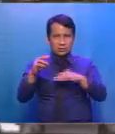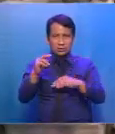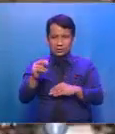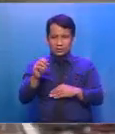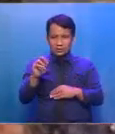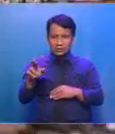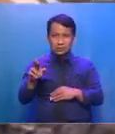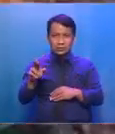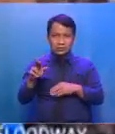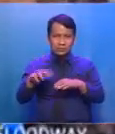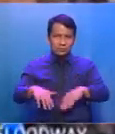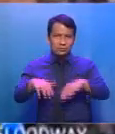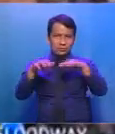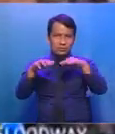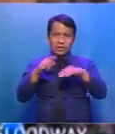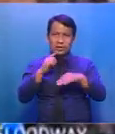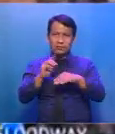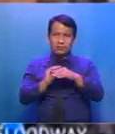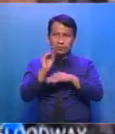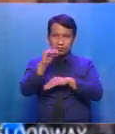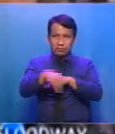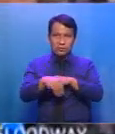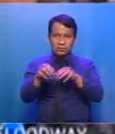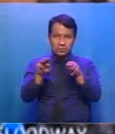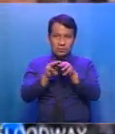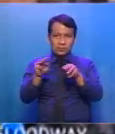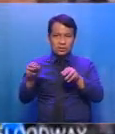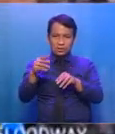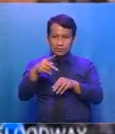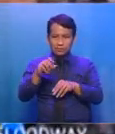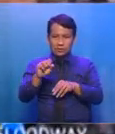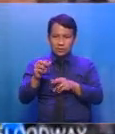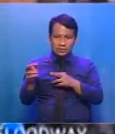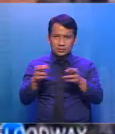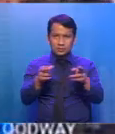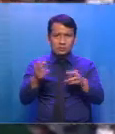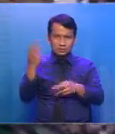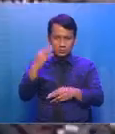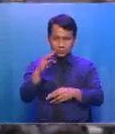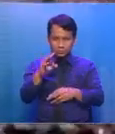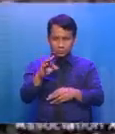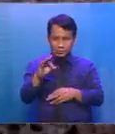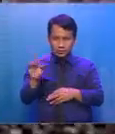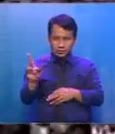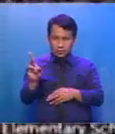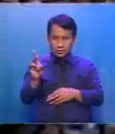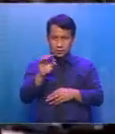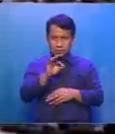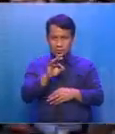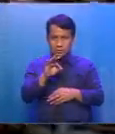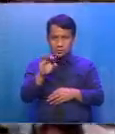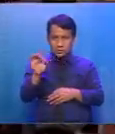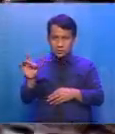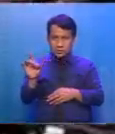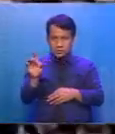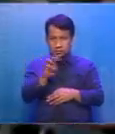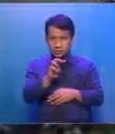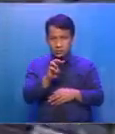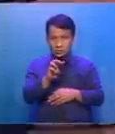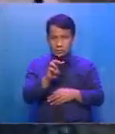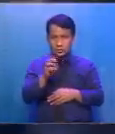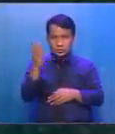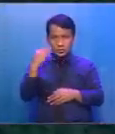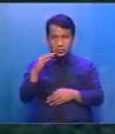Manila yung baha na yan dahil sa umaapaw na Marikina at Pasig Rivers. Kaya po noong 1986, ginawa po itong Manggahan